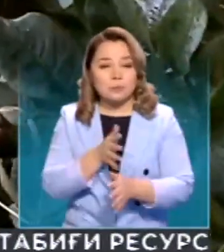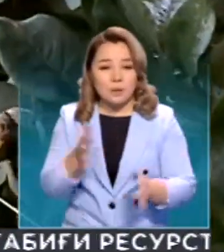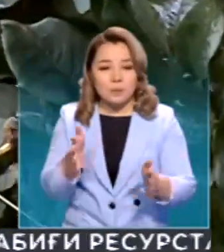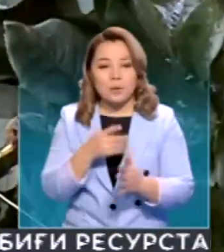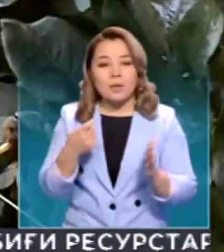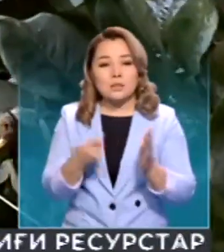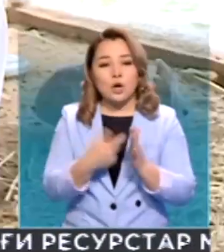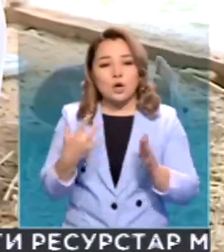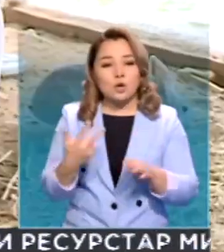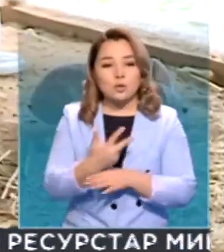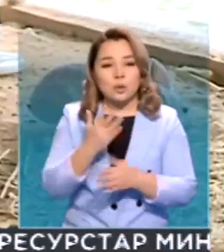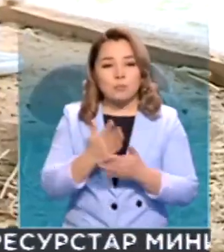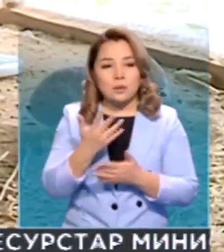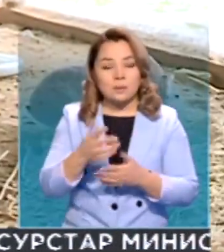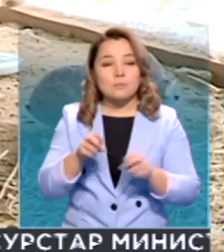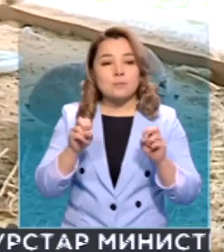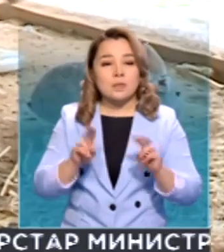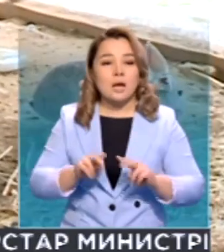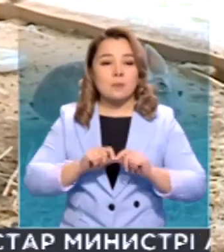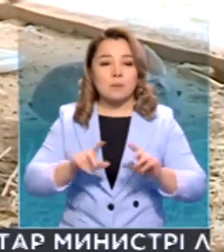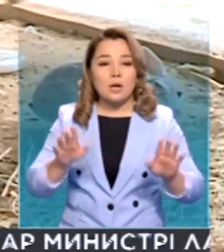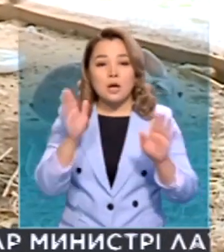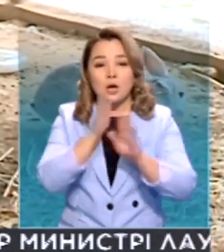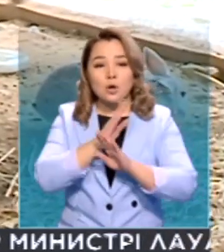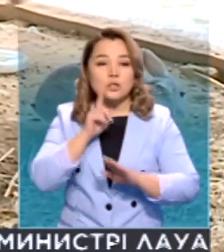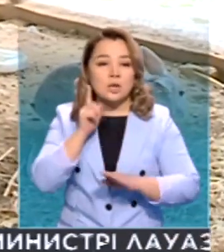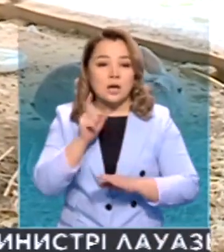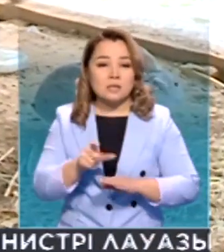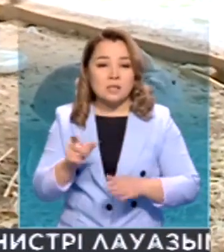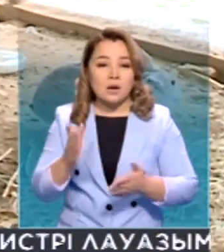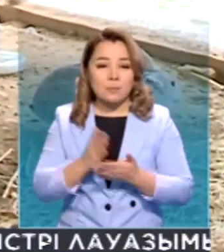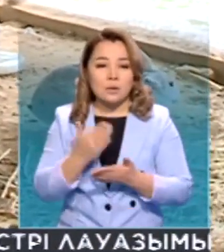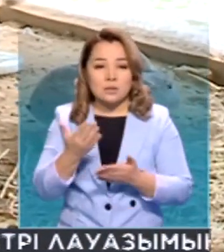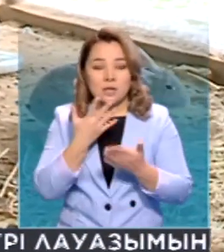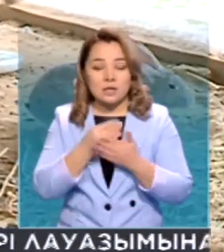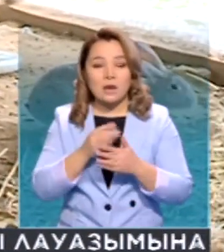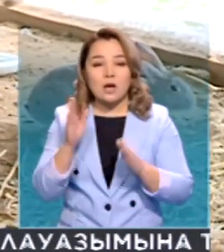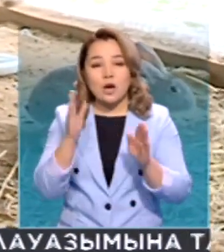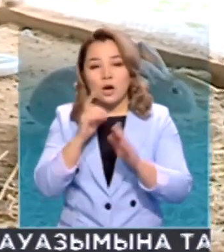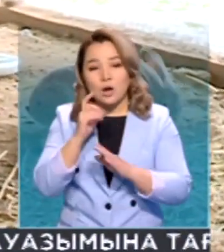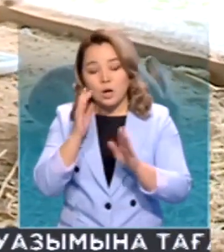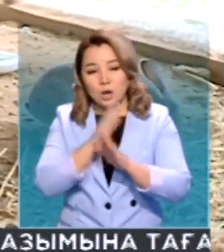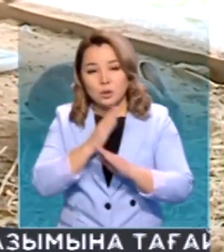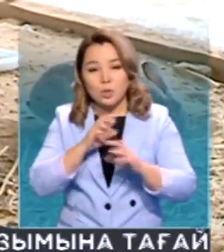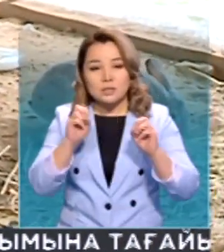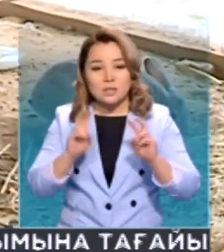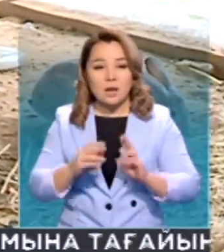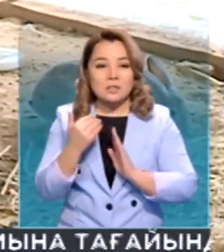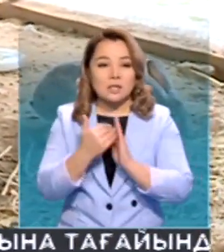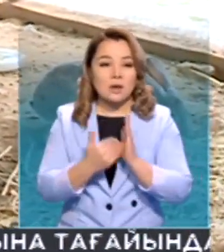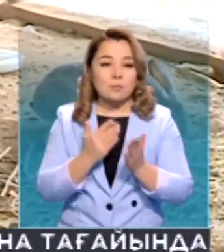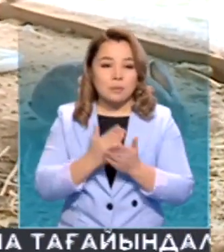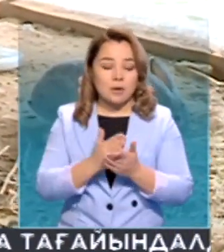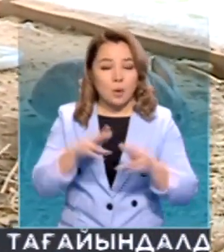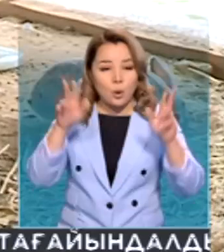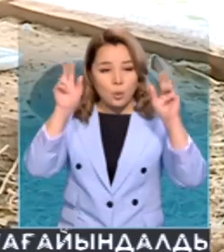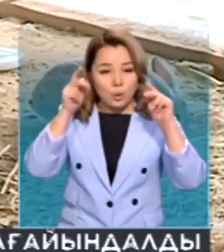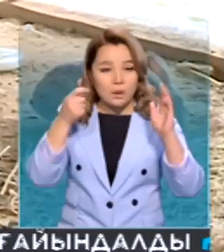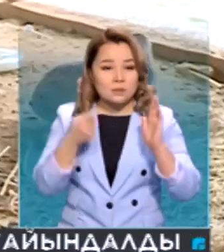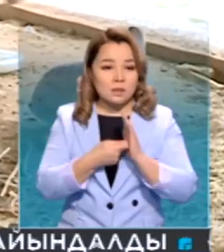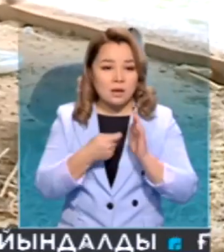азығы беріледі. Мектепте арнайы жас экологтар ұйымы бар, яғни сол жас экологтар ұйымы арнайы кесте бойынша осы қояндарға күтім